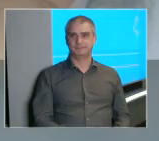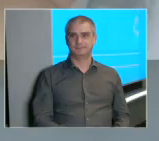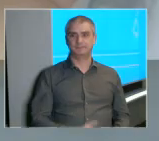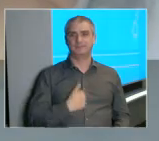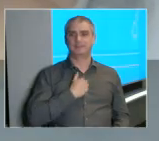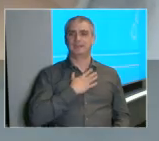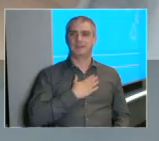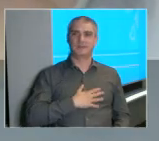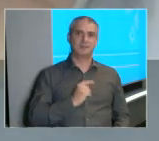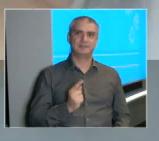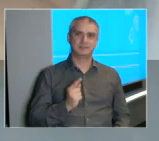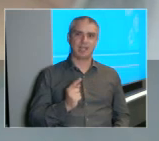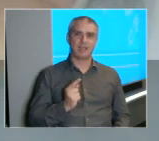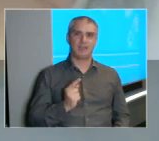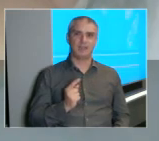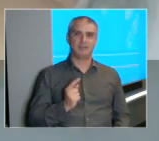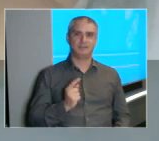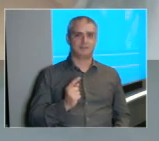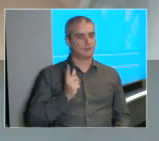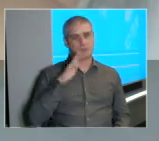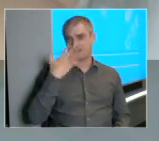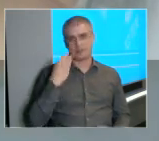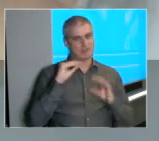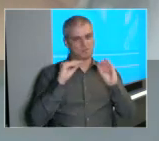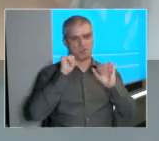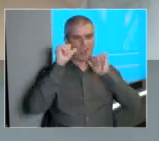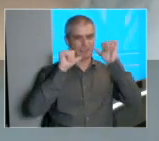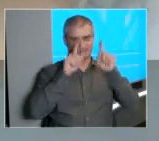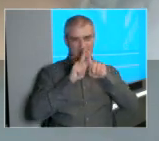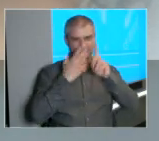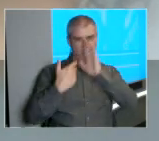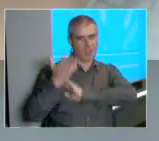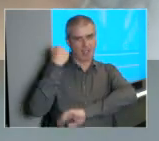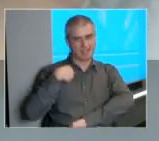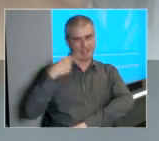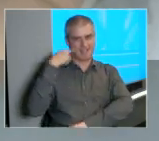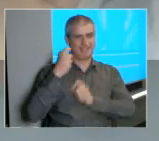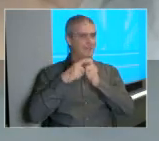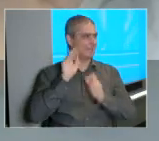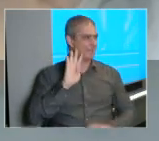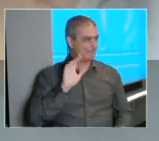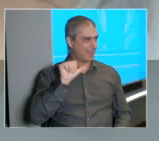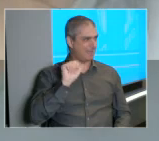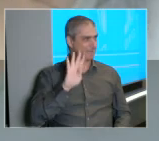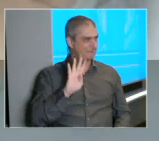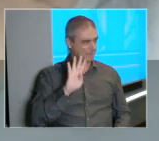הייתי רוצה שלא תהיה לי מורה צעקנית כמו שהייתה לי בכיתה ב' וא',